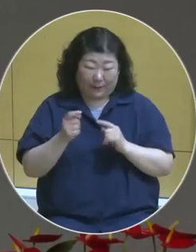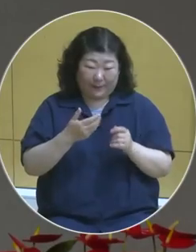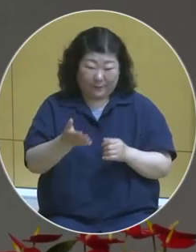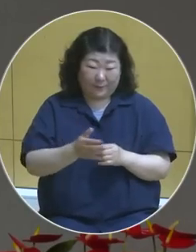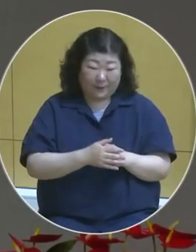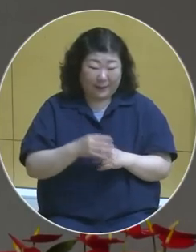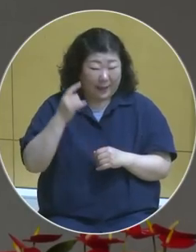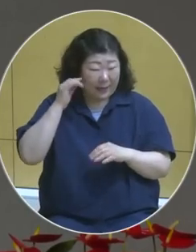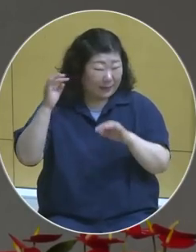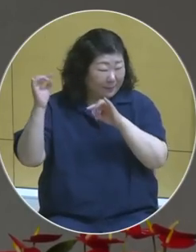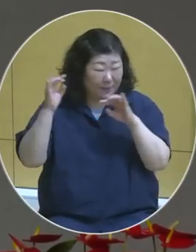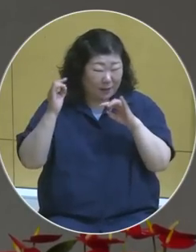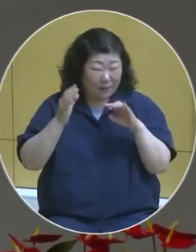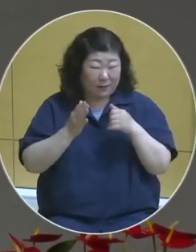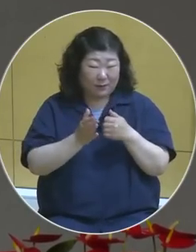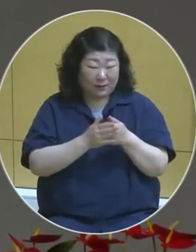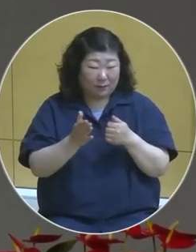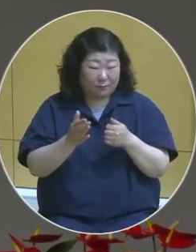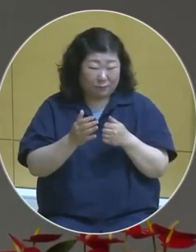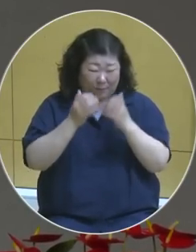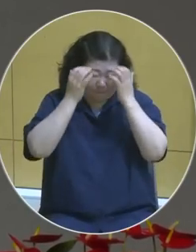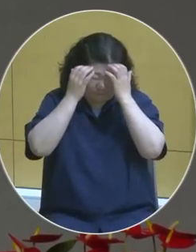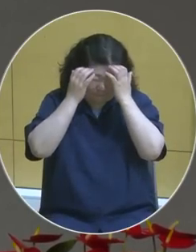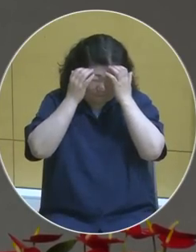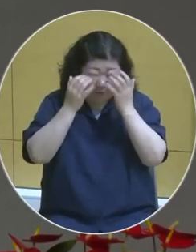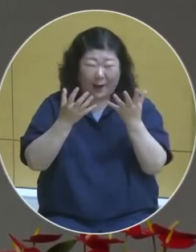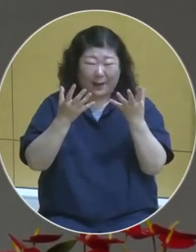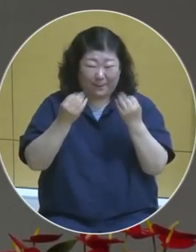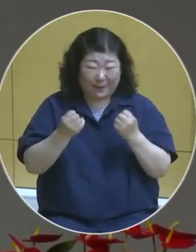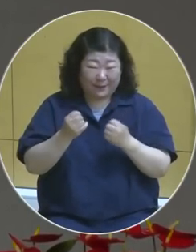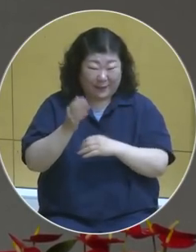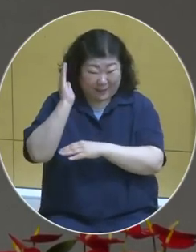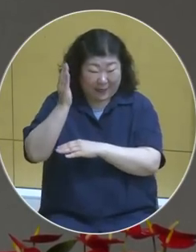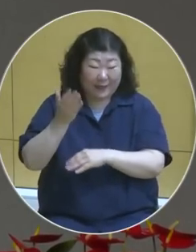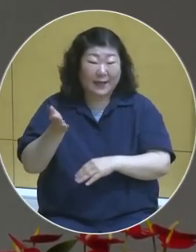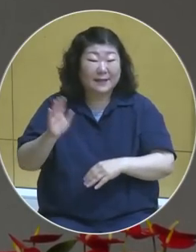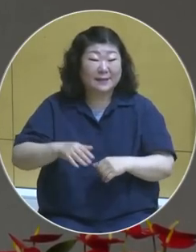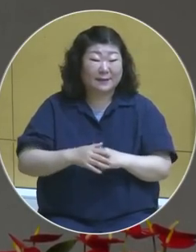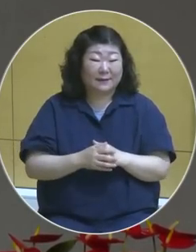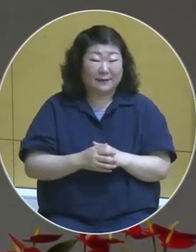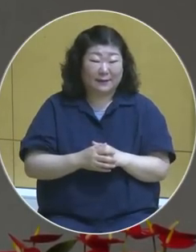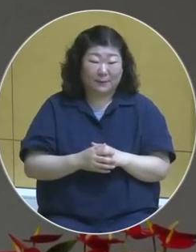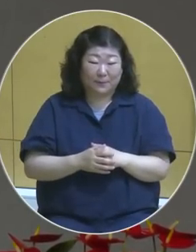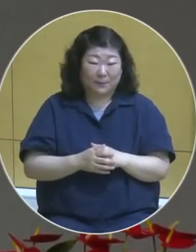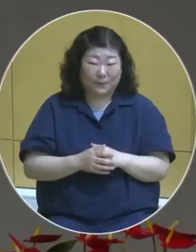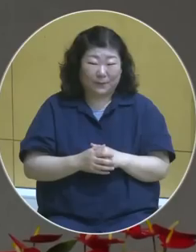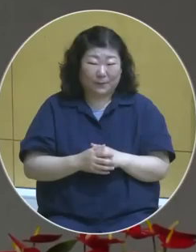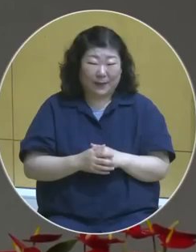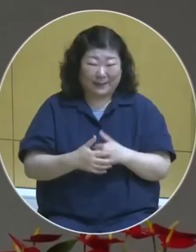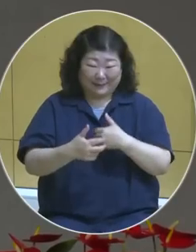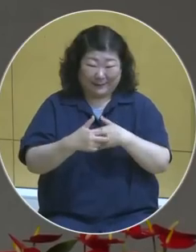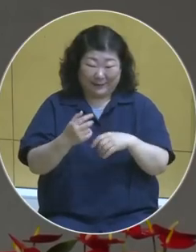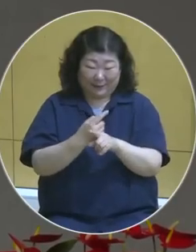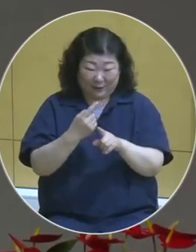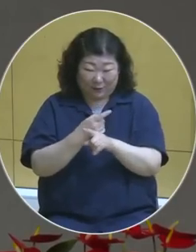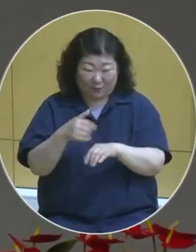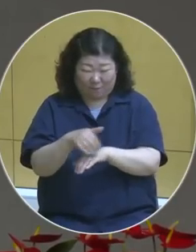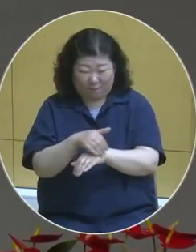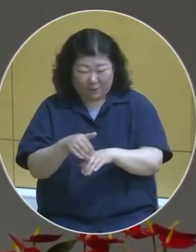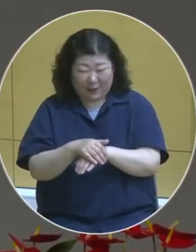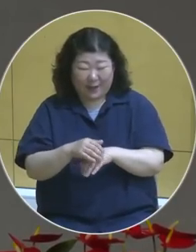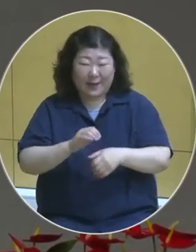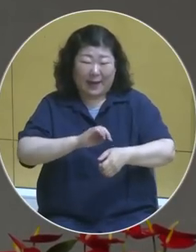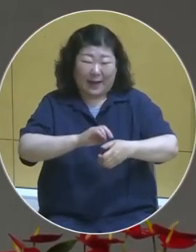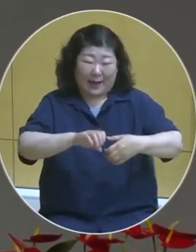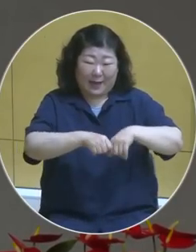많이 해주신데 굉장히 고통을 많이 당하거든요. 그래서 한 번씩 이렇게 가서 치료받는 한의원이 있습니다.